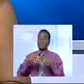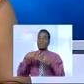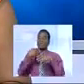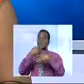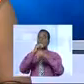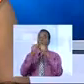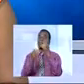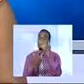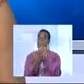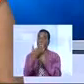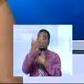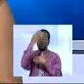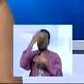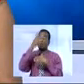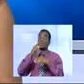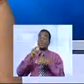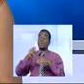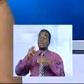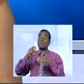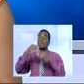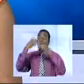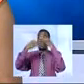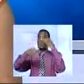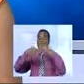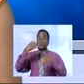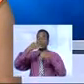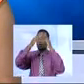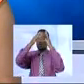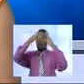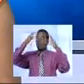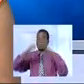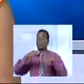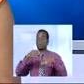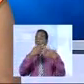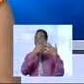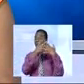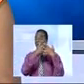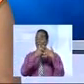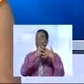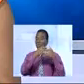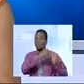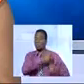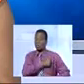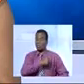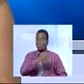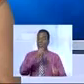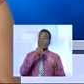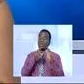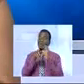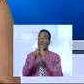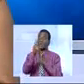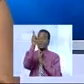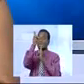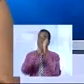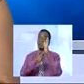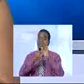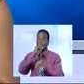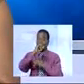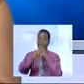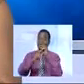tribunal militaire et l'Institut des hautes études en droit international militaire